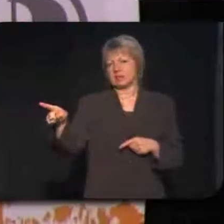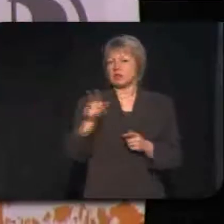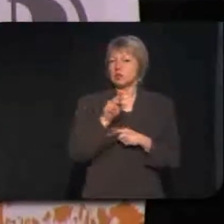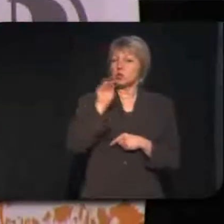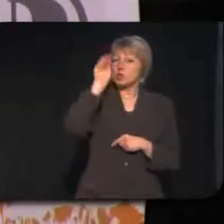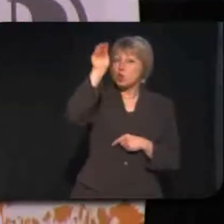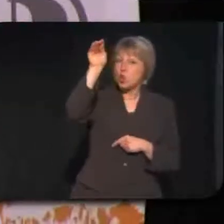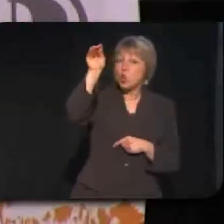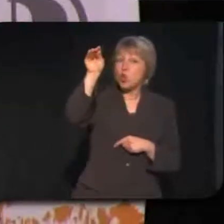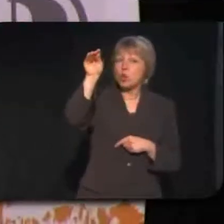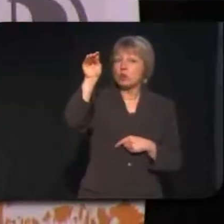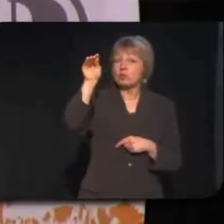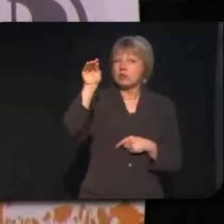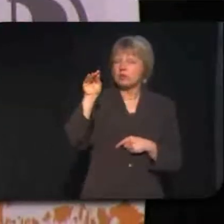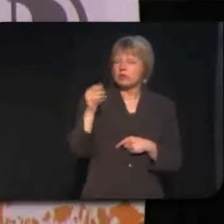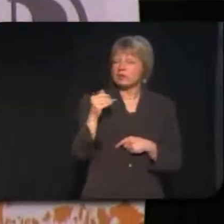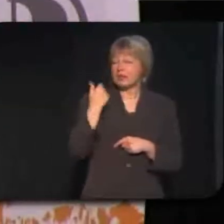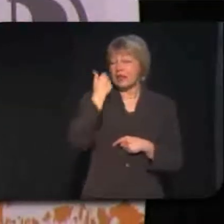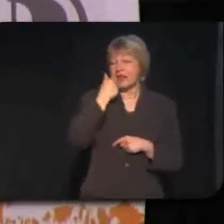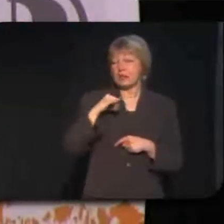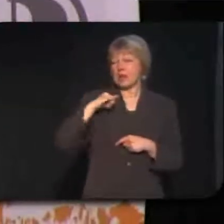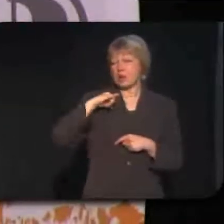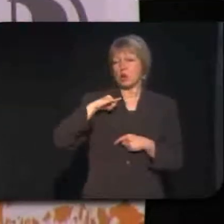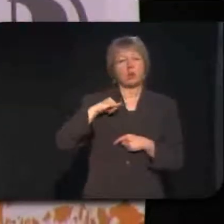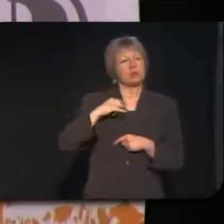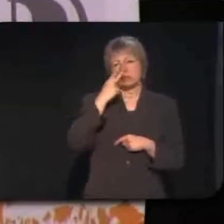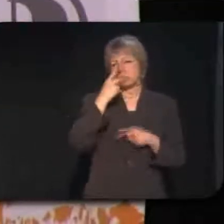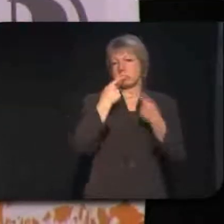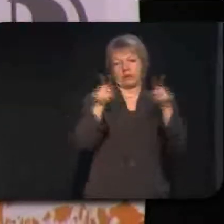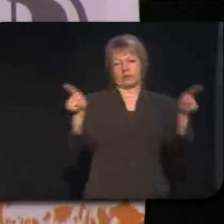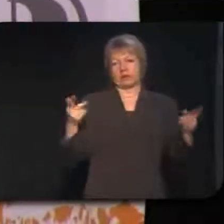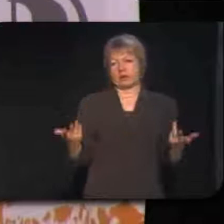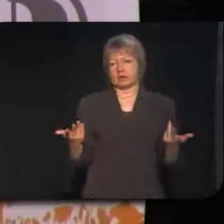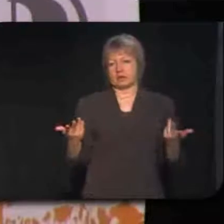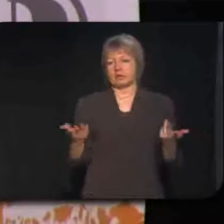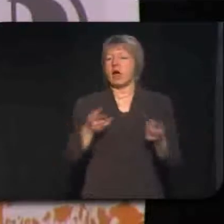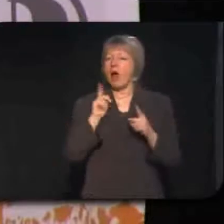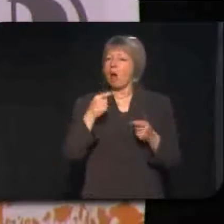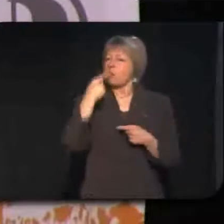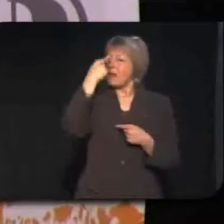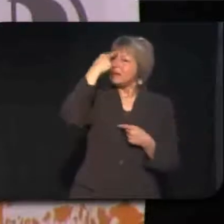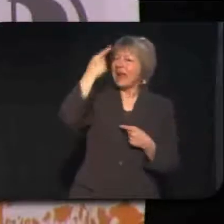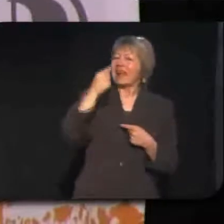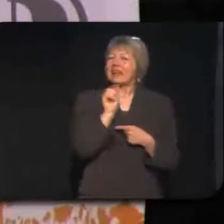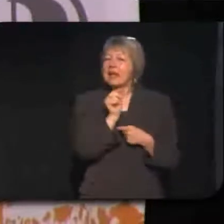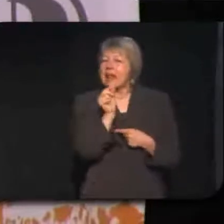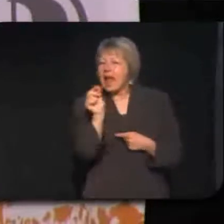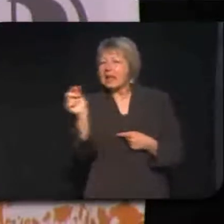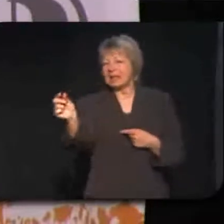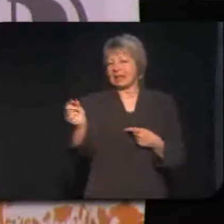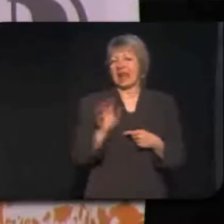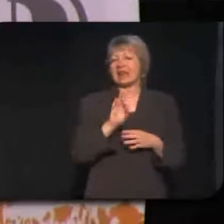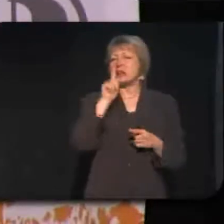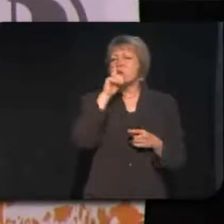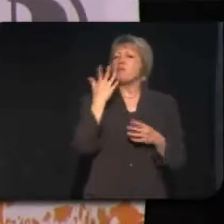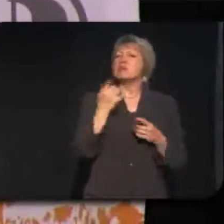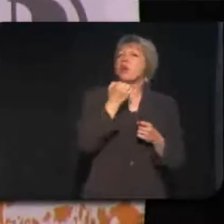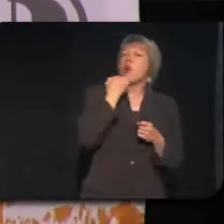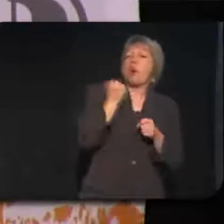Grünen sieht anders aus auch mal an Details denken nicht nur das grobe